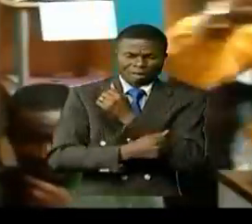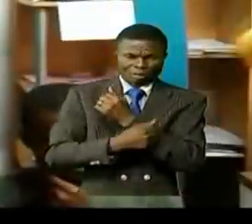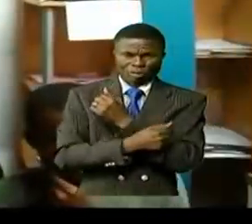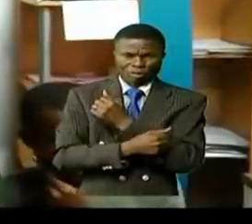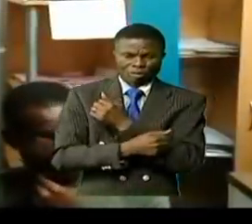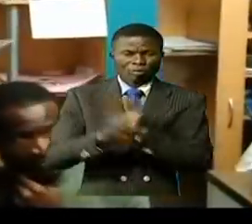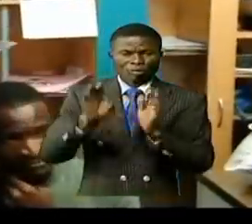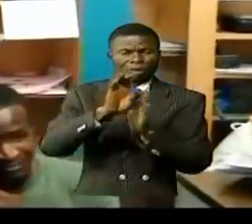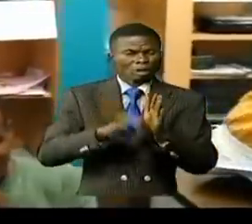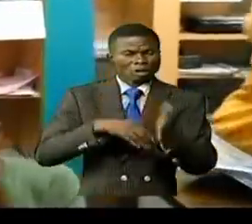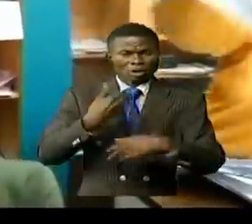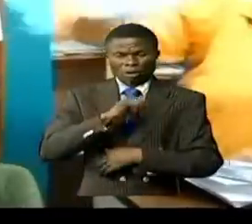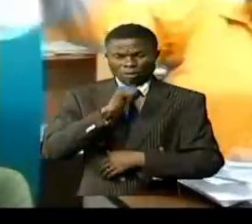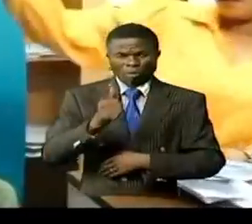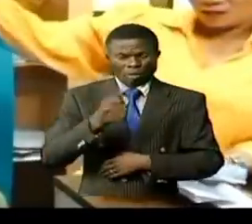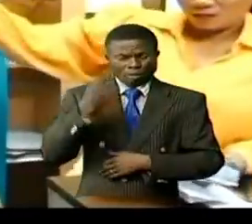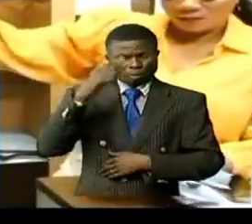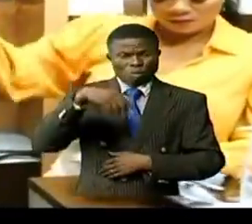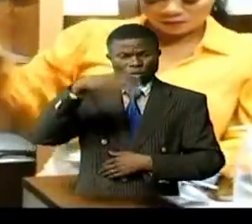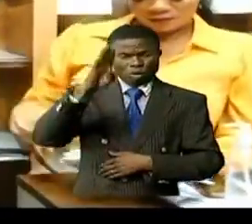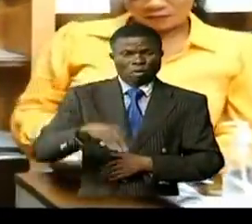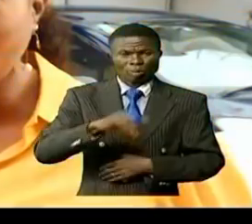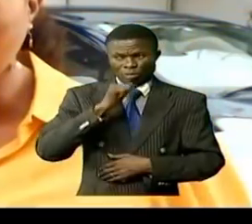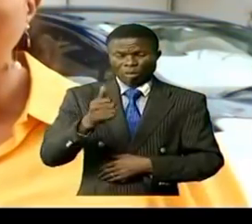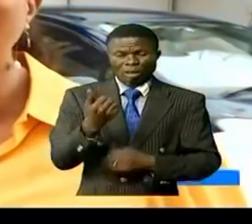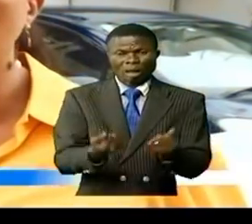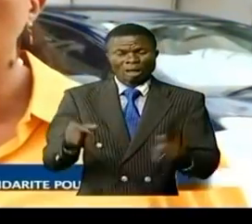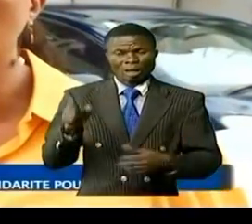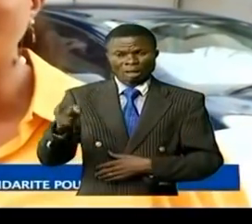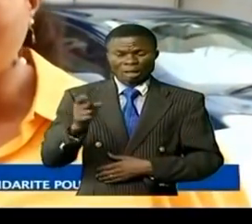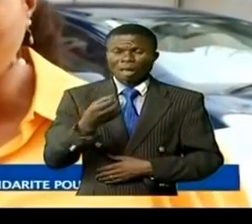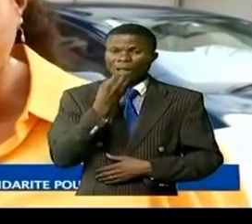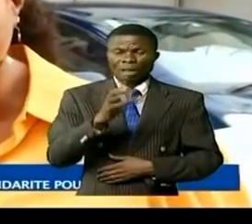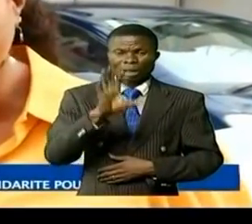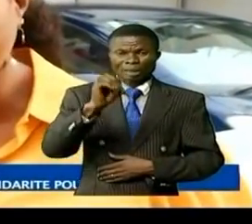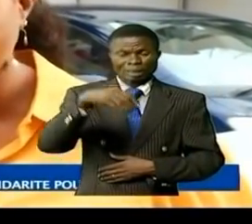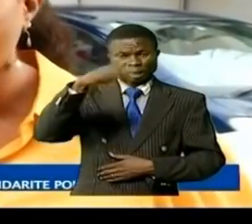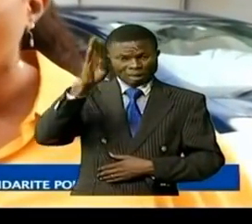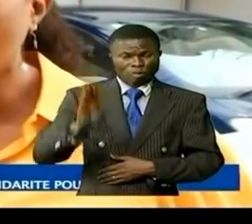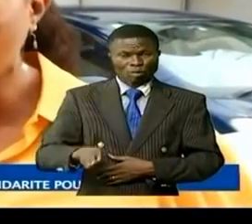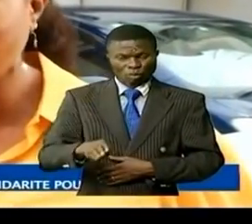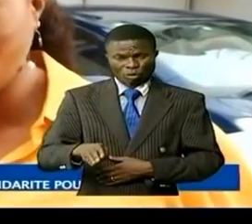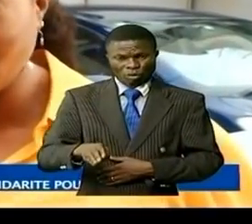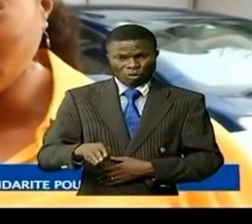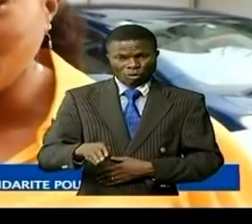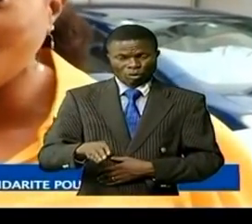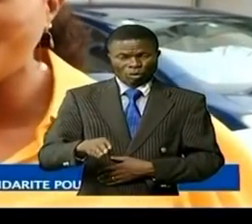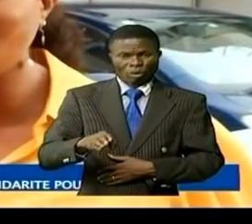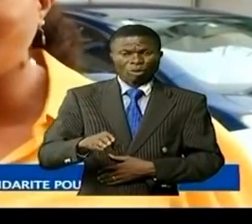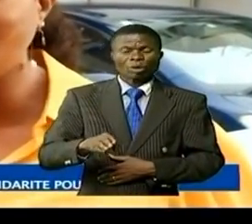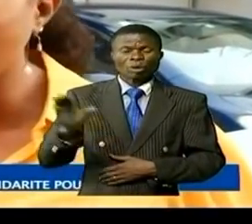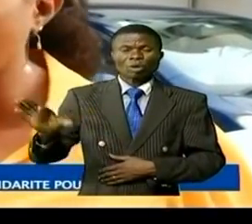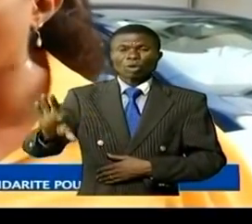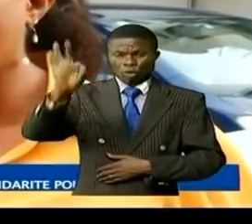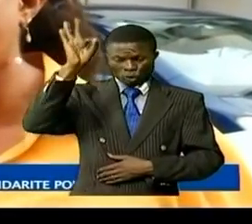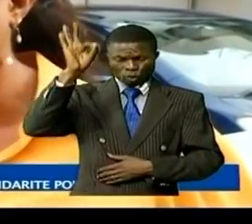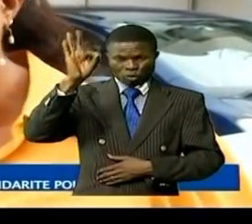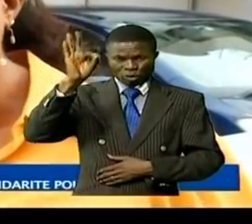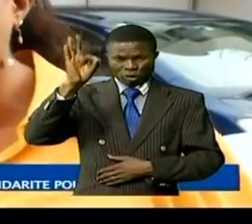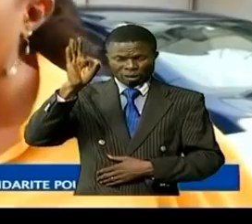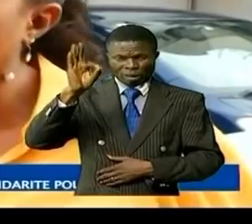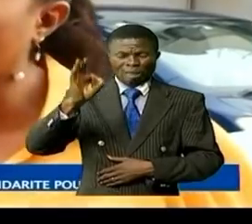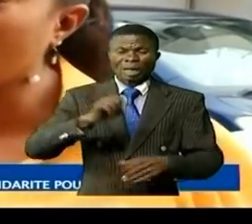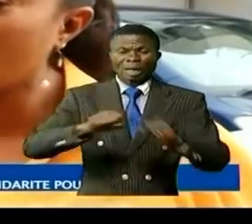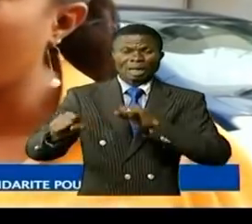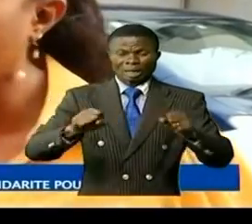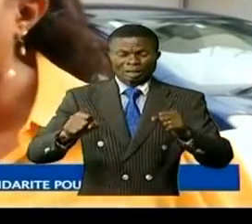conditions à poser pour les pourcentages. Ces enfants-là, même s'ils ont 50%, On les a annulés, on a fait un test